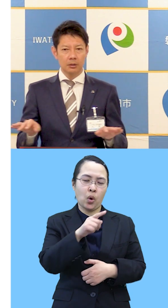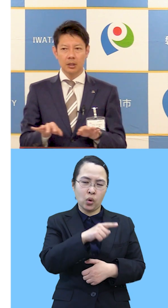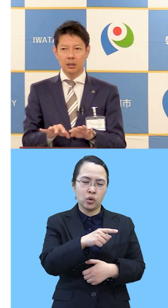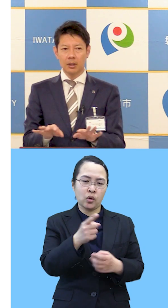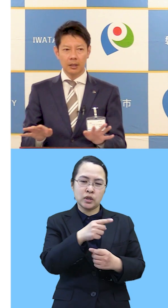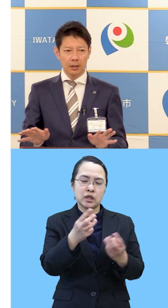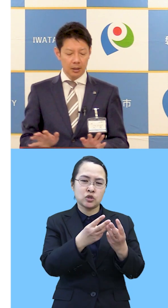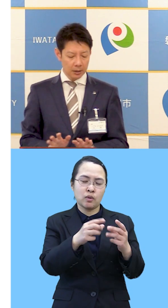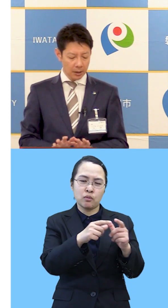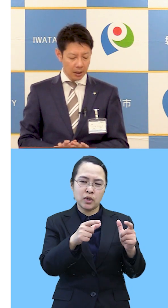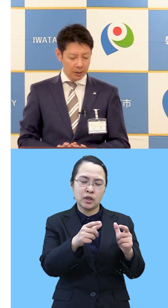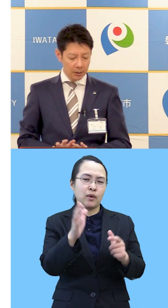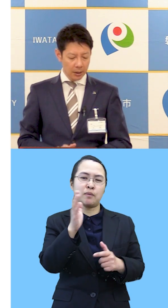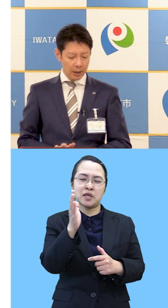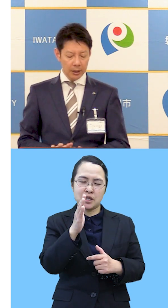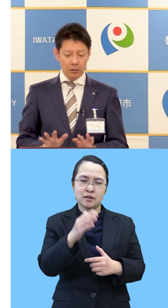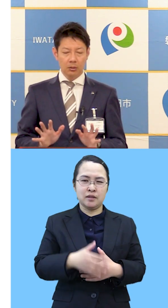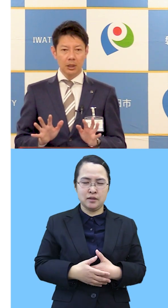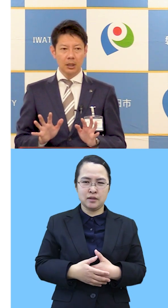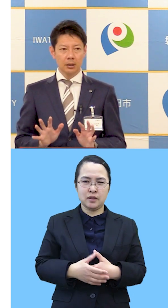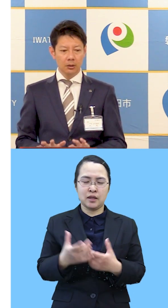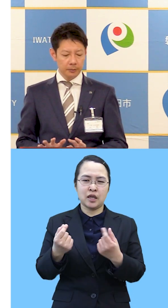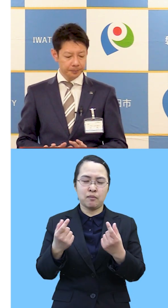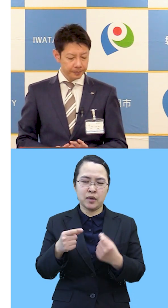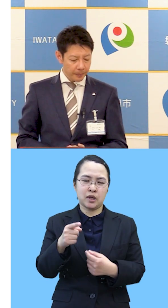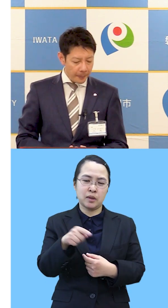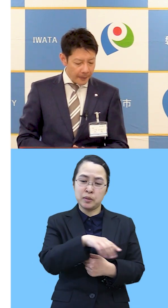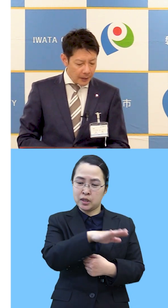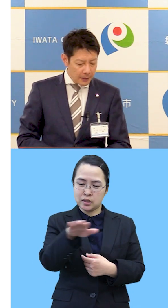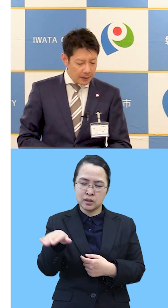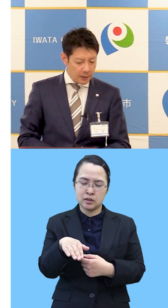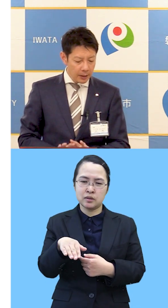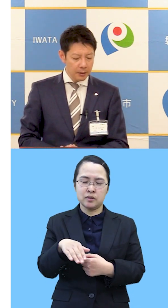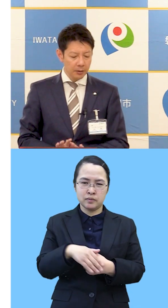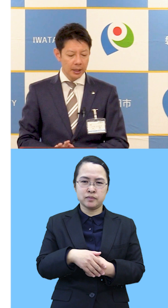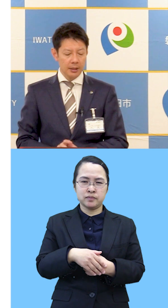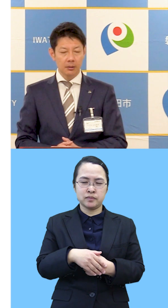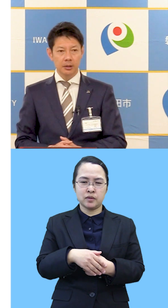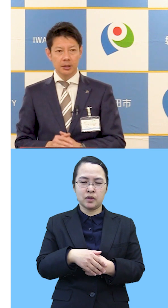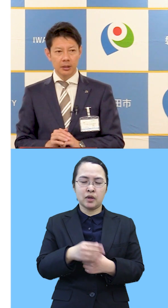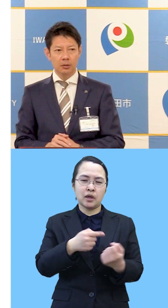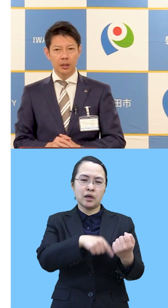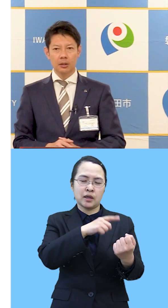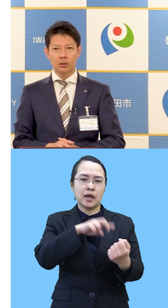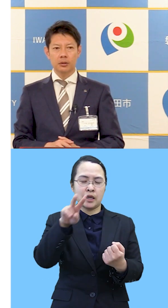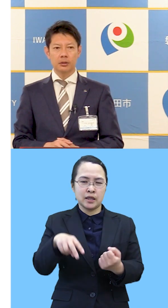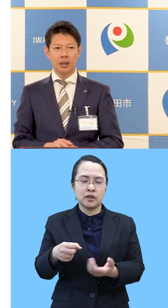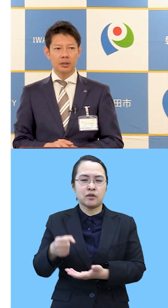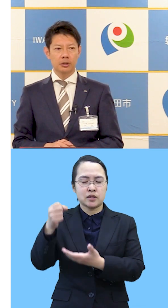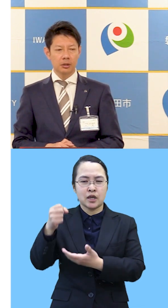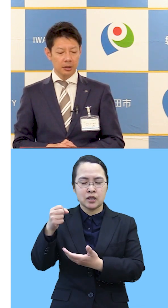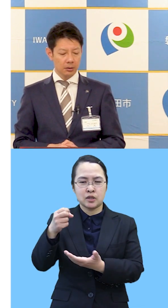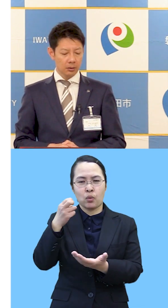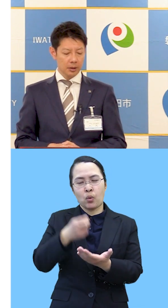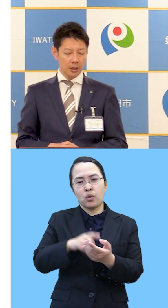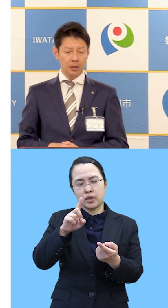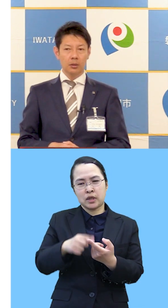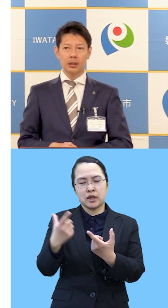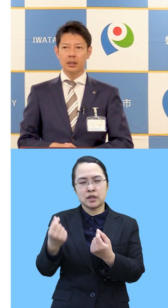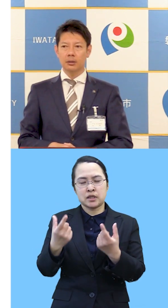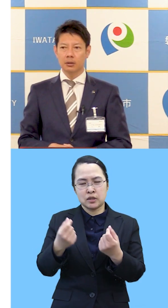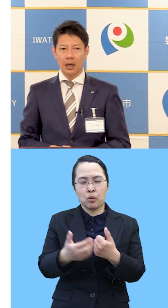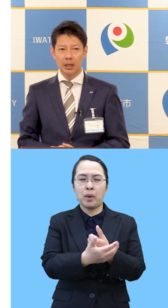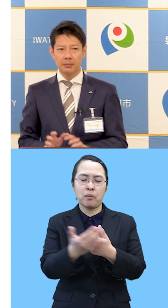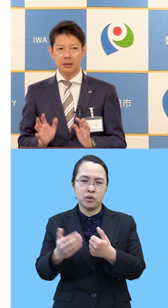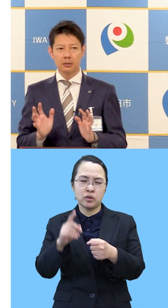人数は増えているわけではないんですが、やはりこの方々の権利と財産をしっかり法的に保護するための仕組みということで、成年